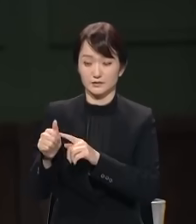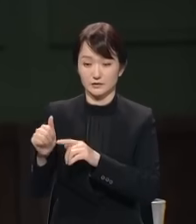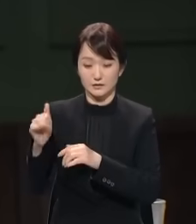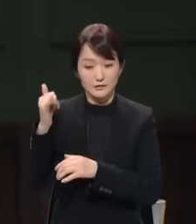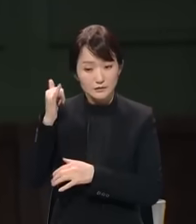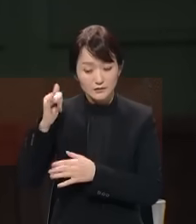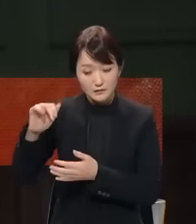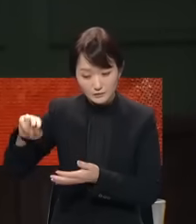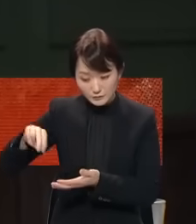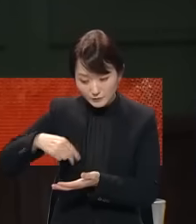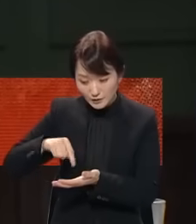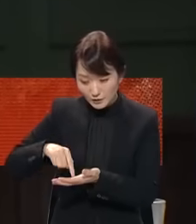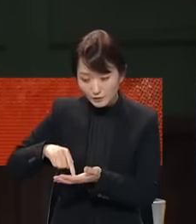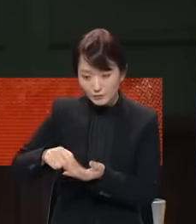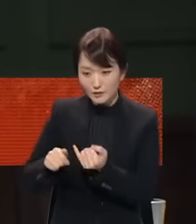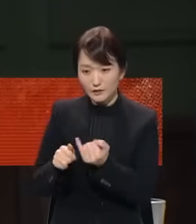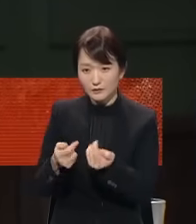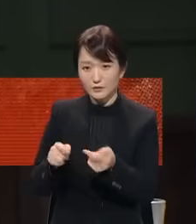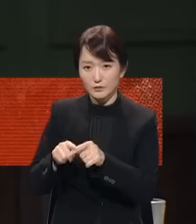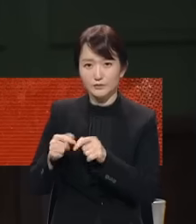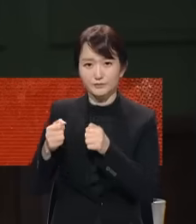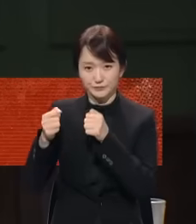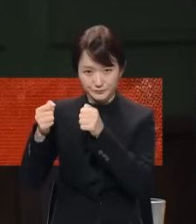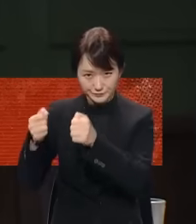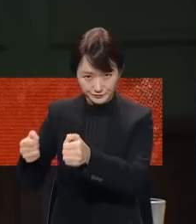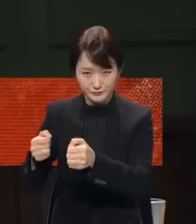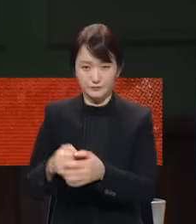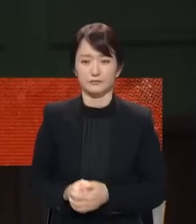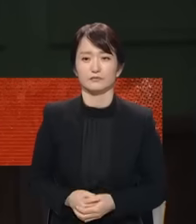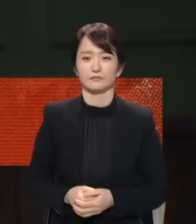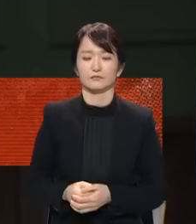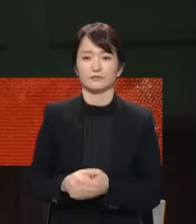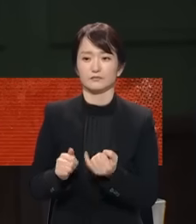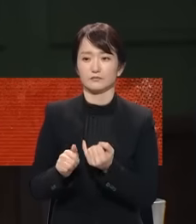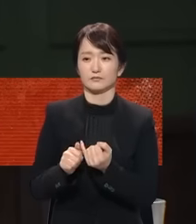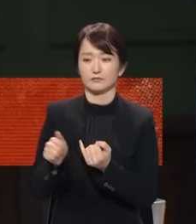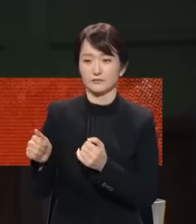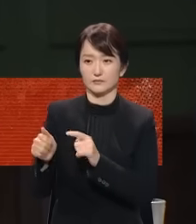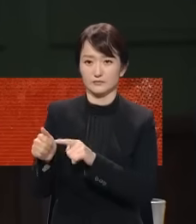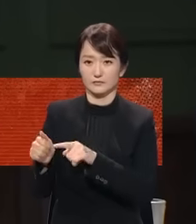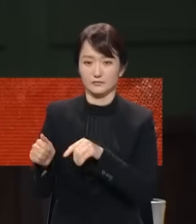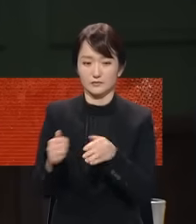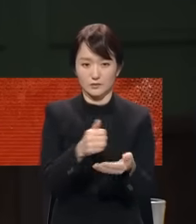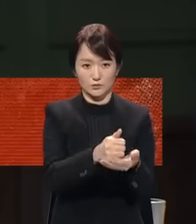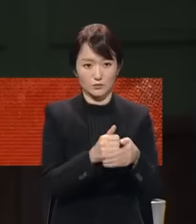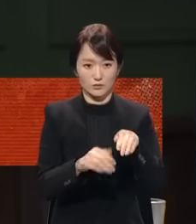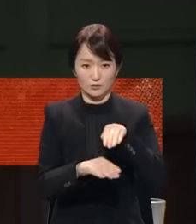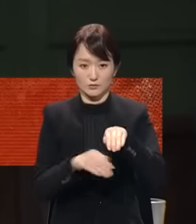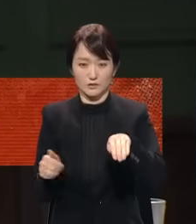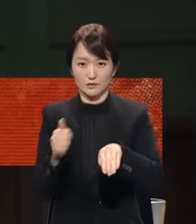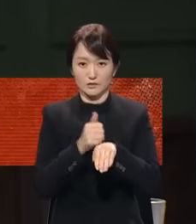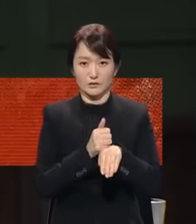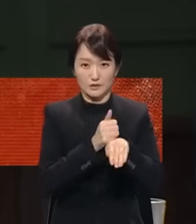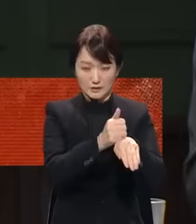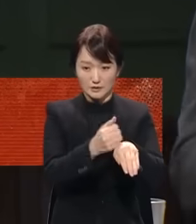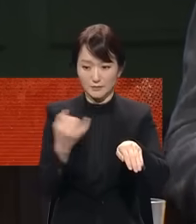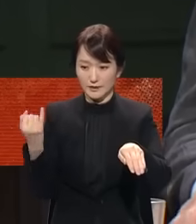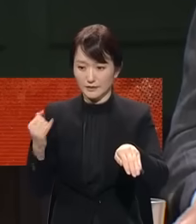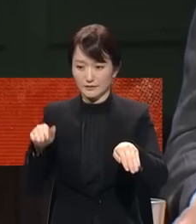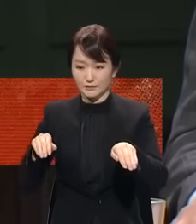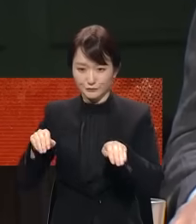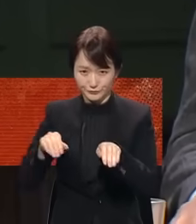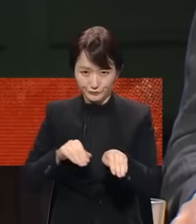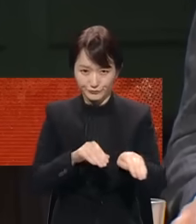아내 차량으로 같이 그곳까지 이동을 하고 또 이 남성이 손님 차량을 운전할 때 아내는 본인 차로 쫓아가고 뭐 이런 식으로 같이 일을 했던 것